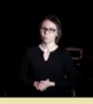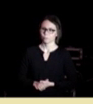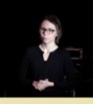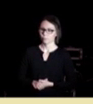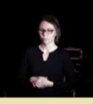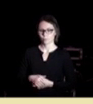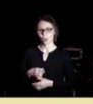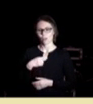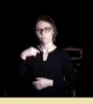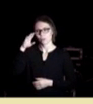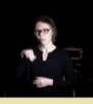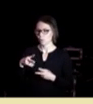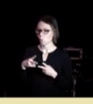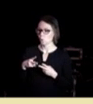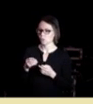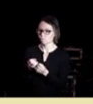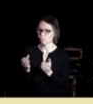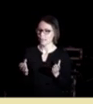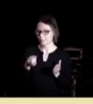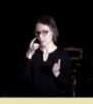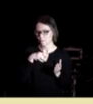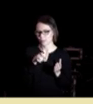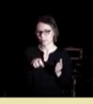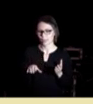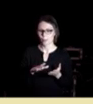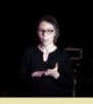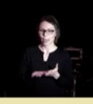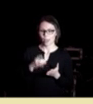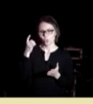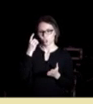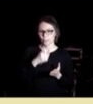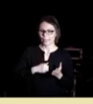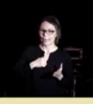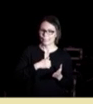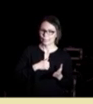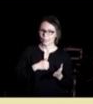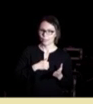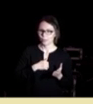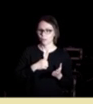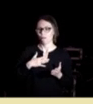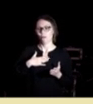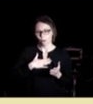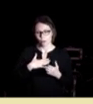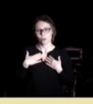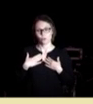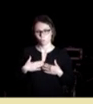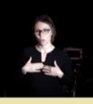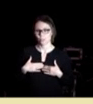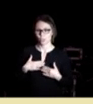Vi vet også at de aller fleste mennesker med psykiske lidelser har somatiske